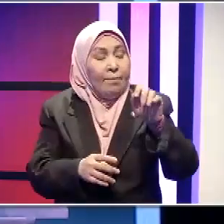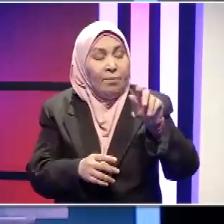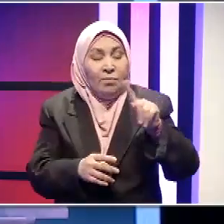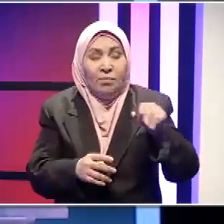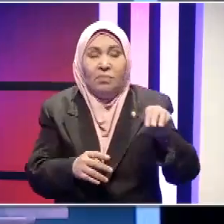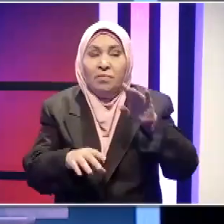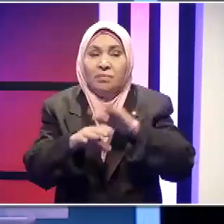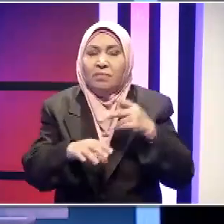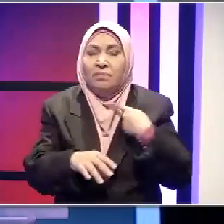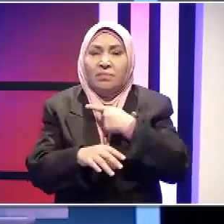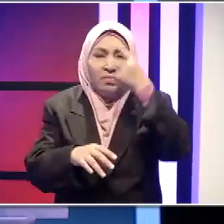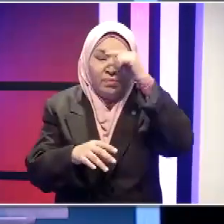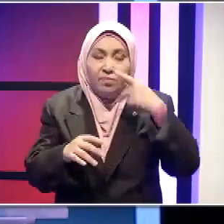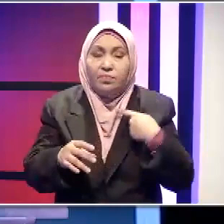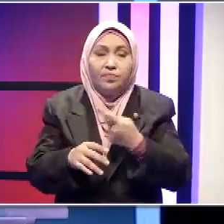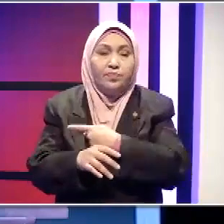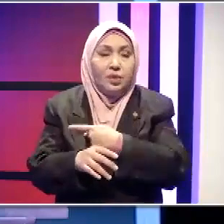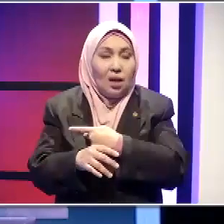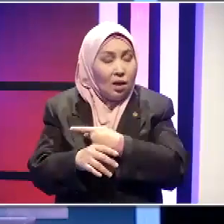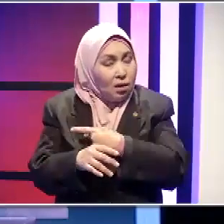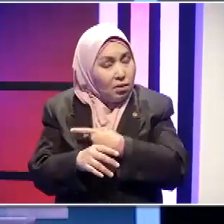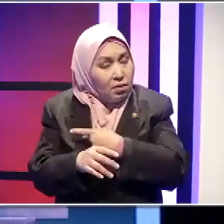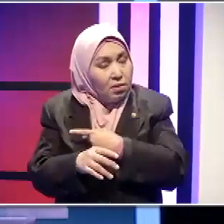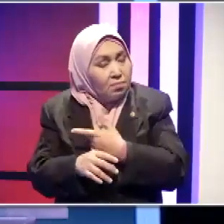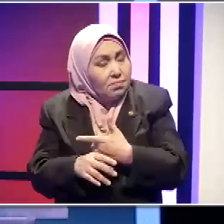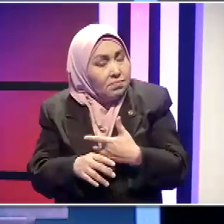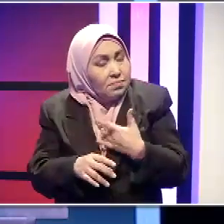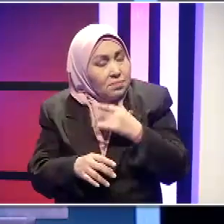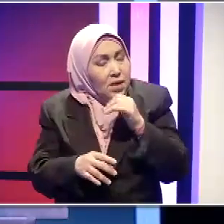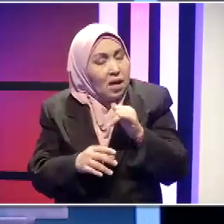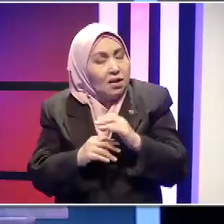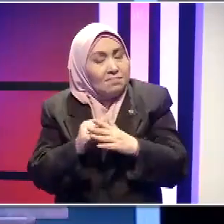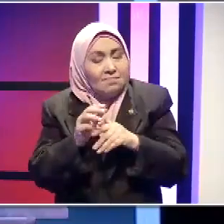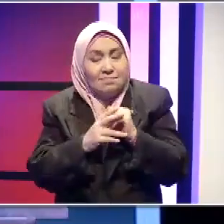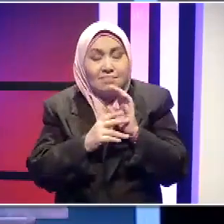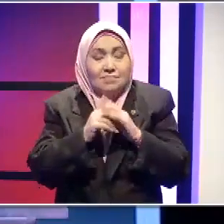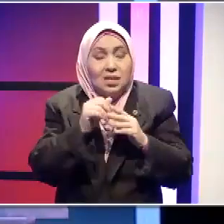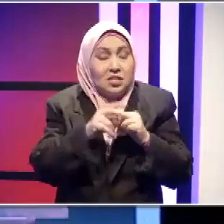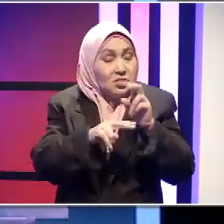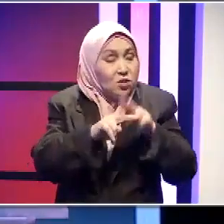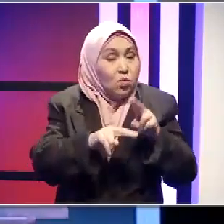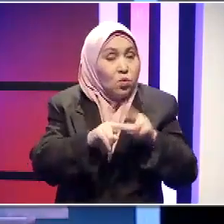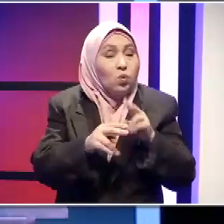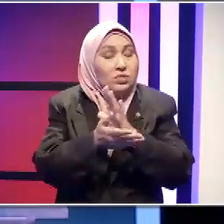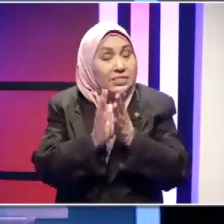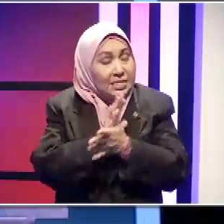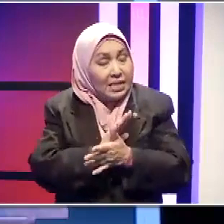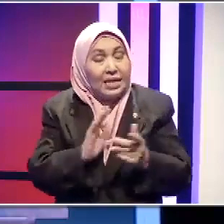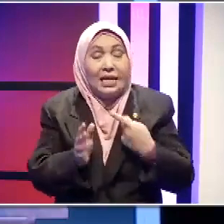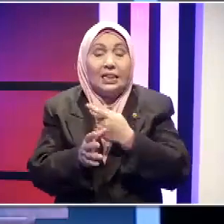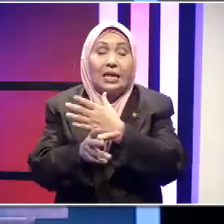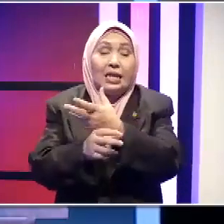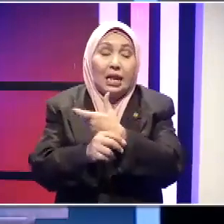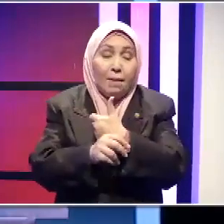untuk kita musyrikina maksudnya grease tak senang duduklah senang juga telah mendudukkan mungkin kita